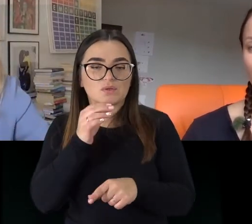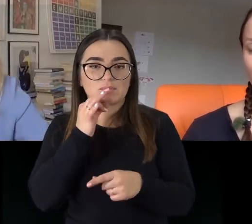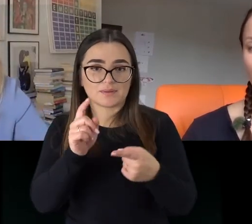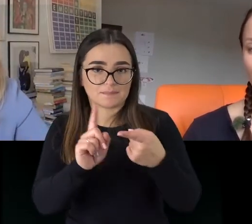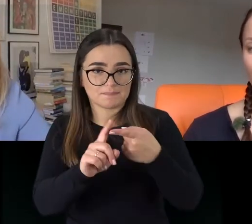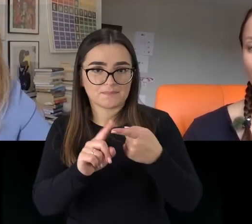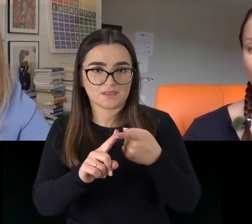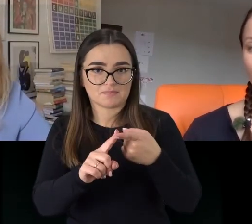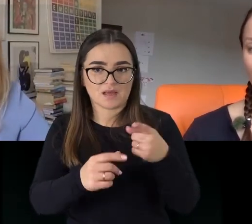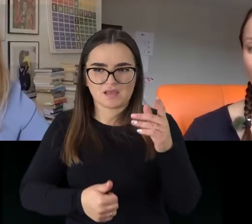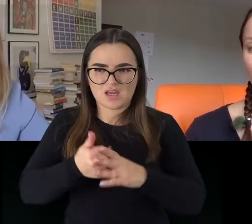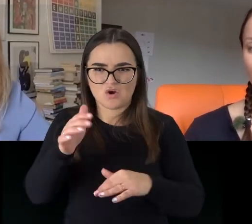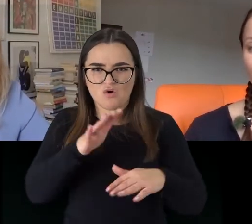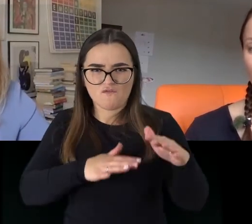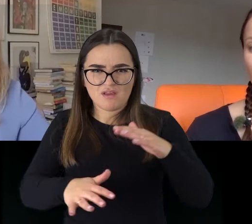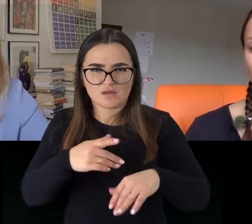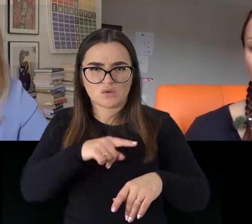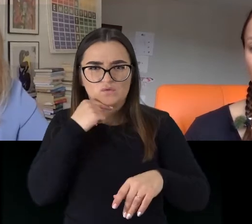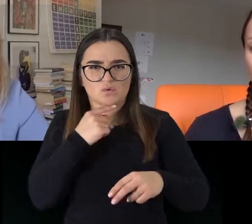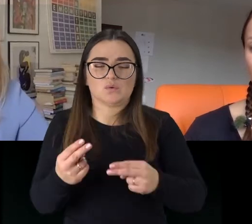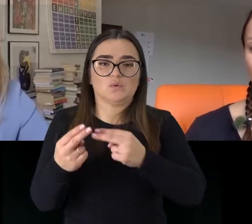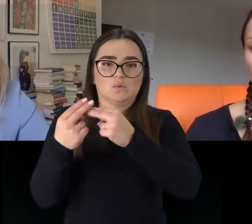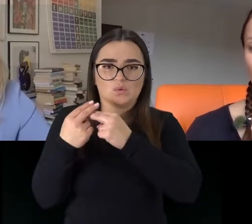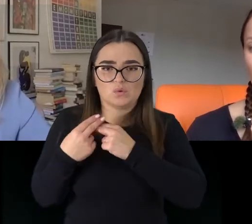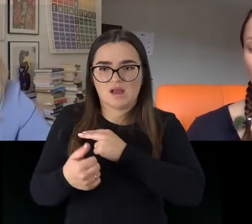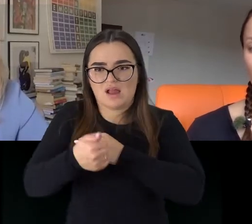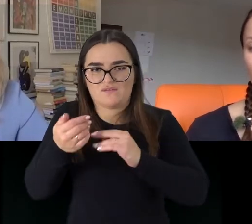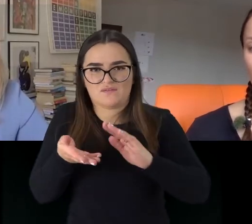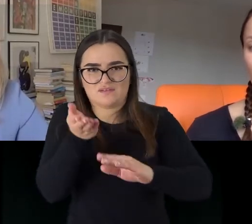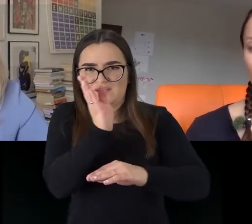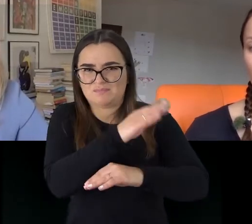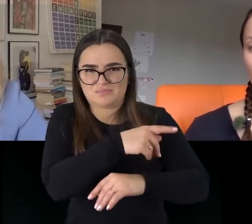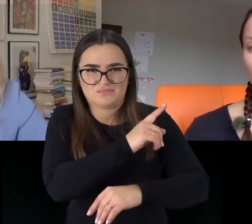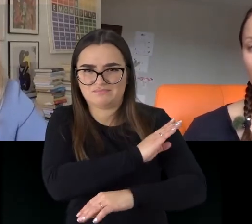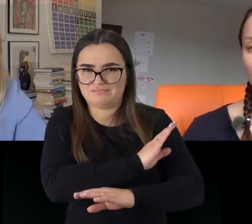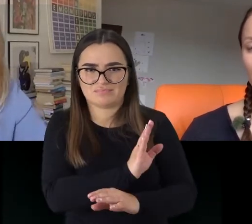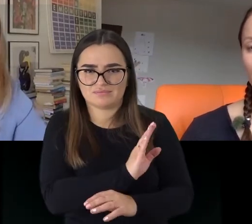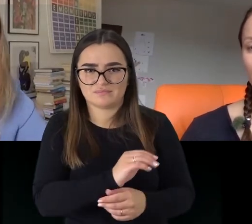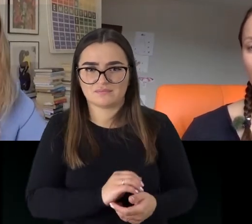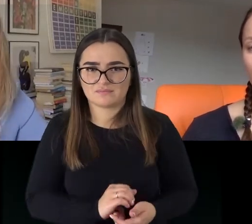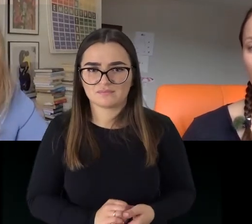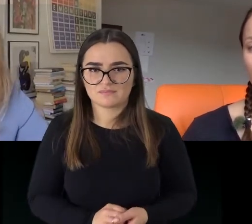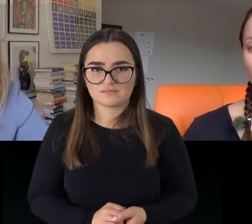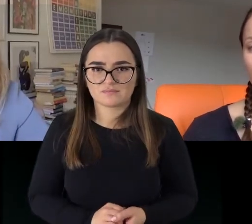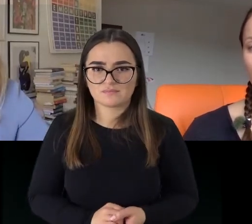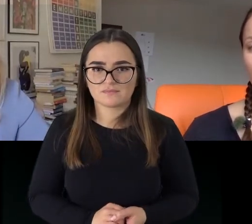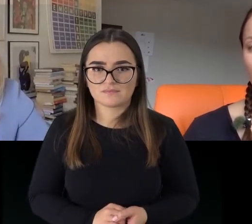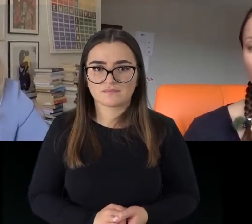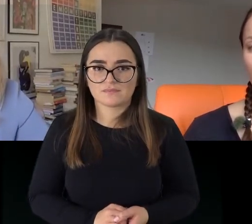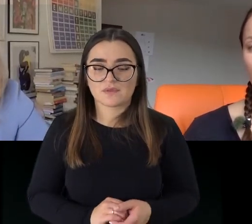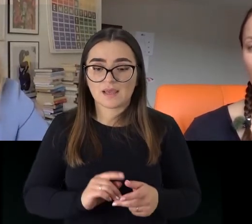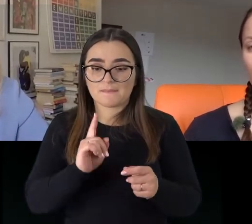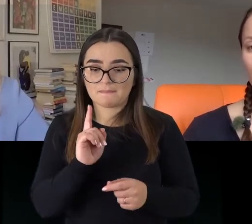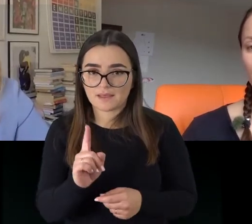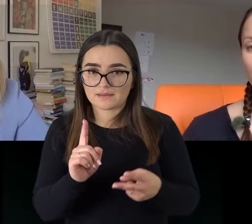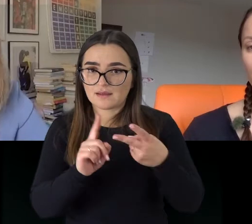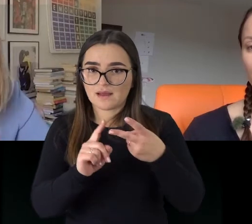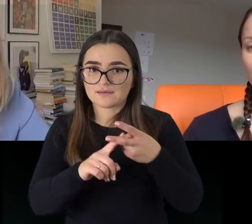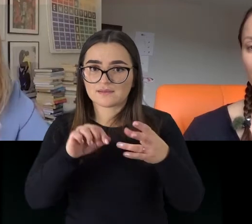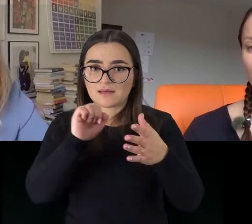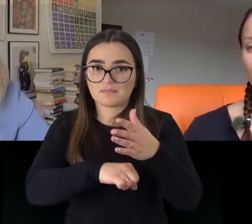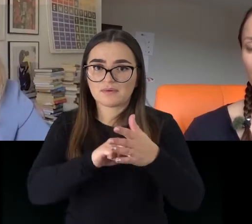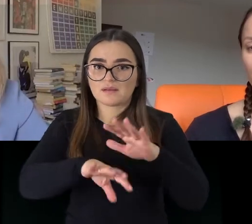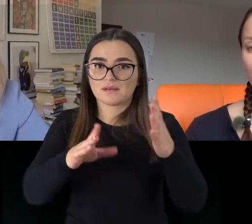man kažkuria prasme reikia mažiau pagalvoti apie tai, kas yra ten baisu už nugaros. Iš kitos pusės aš darau taip, elgiuosi ar